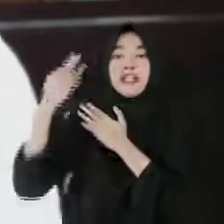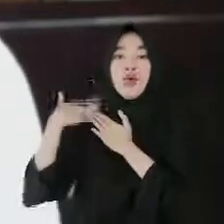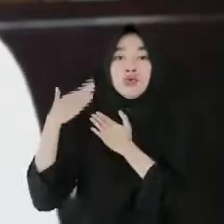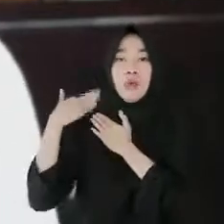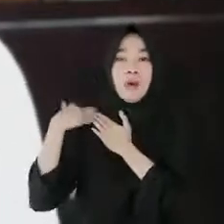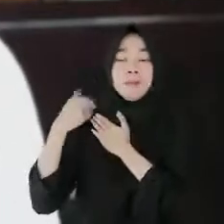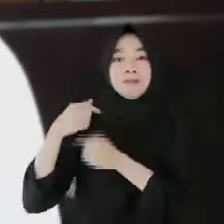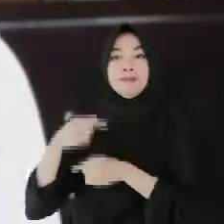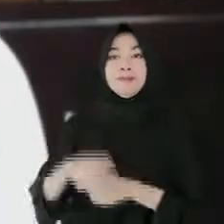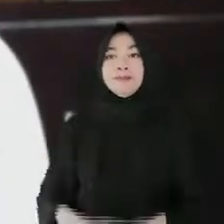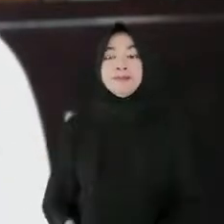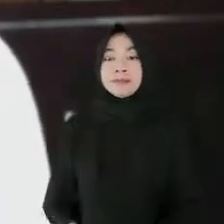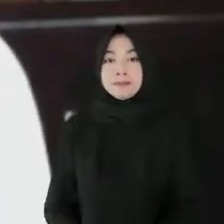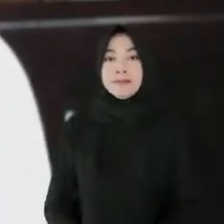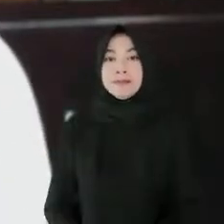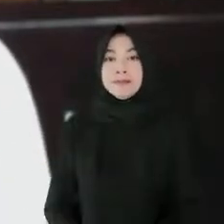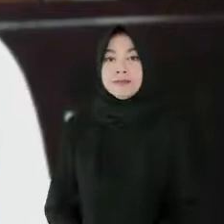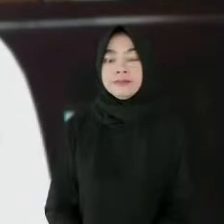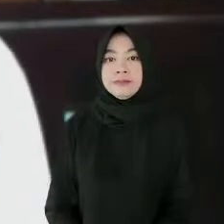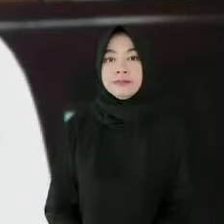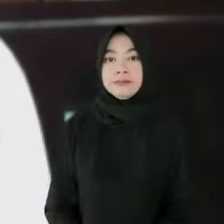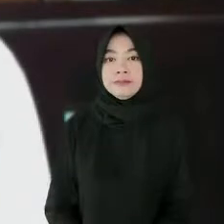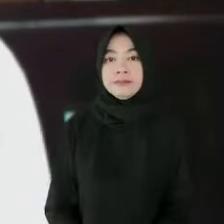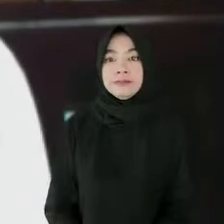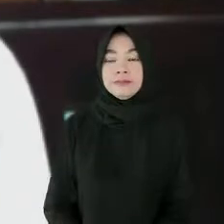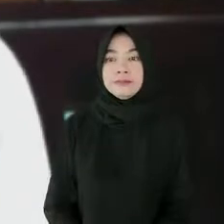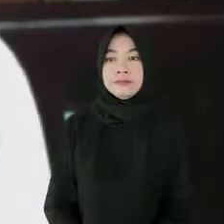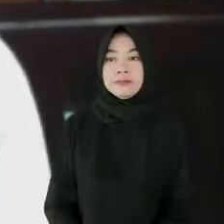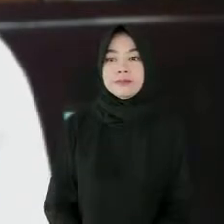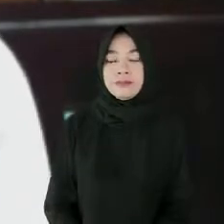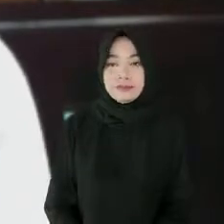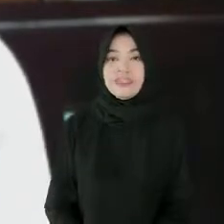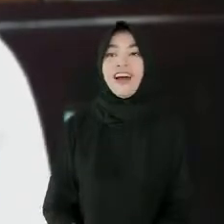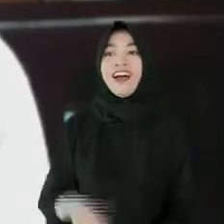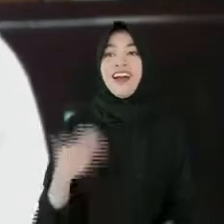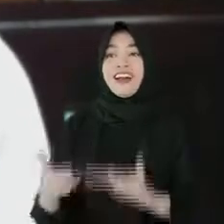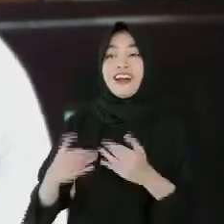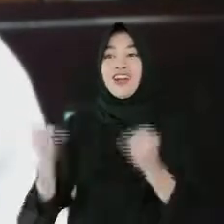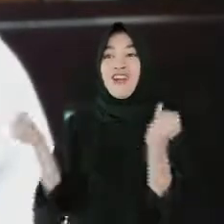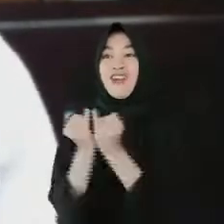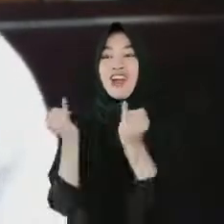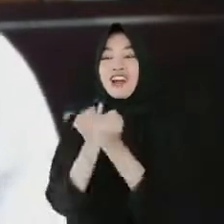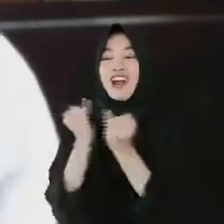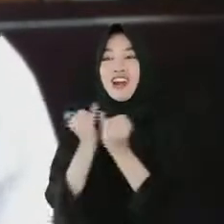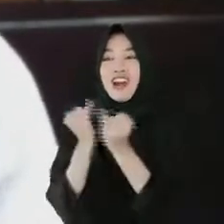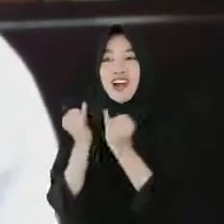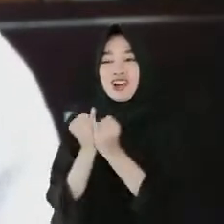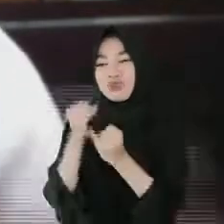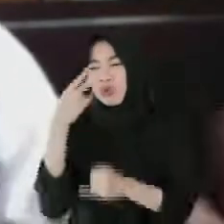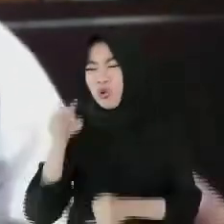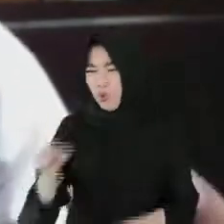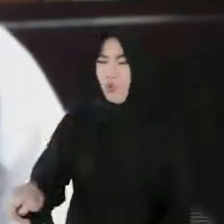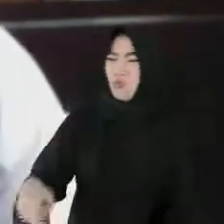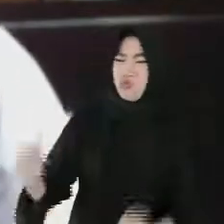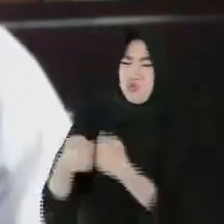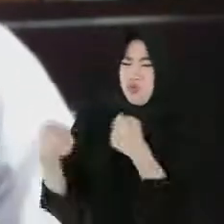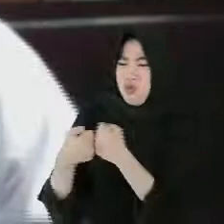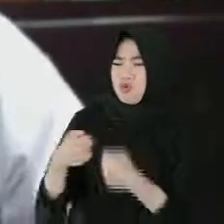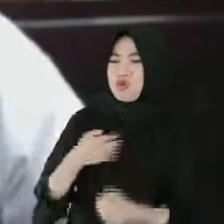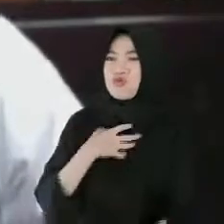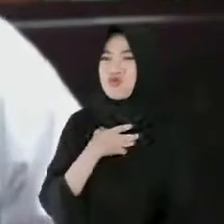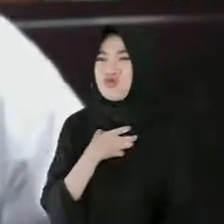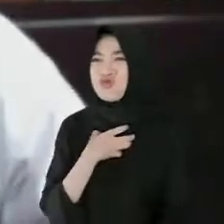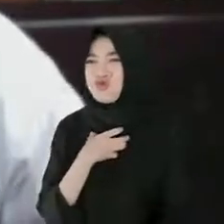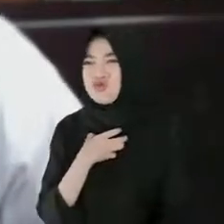kecil Kalau sudah olahraga kalau sudah karena emosi itu tinggi kan nggak pandang bulu karena itu minuman